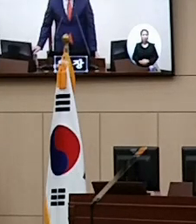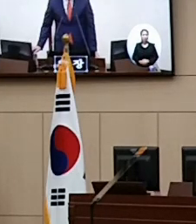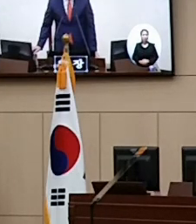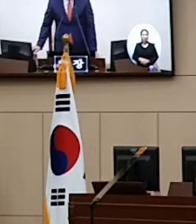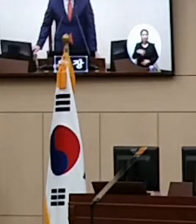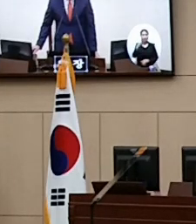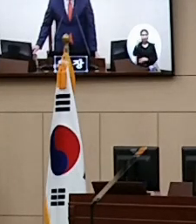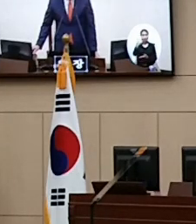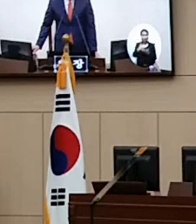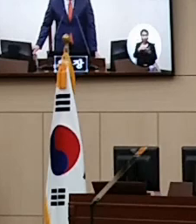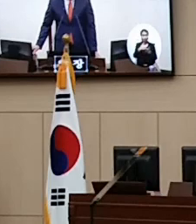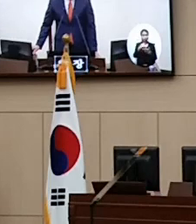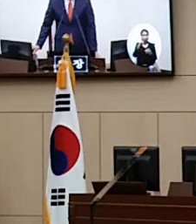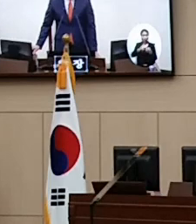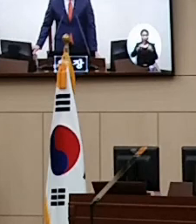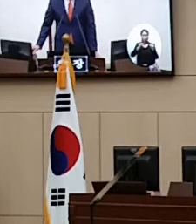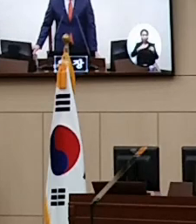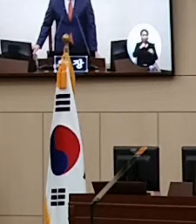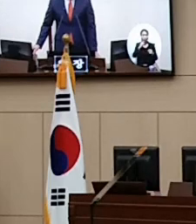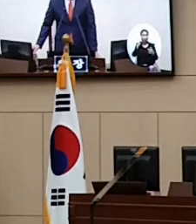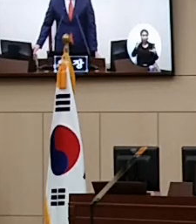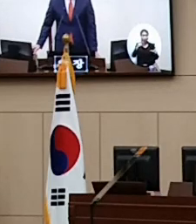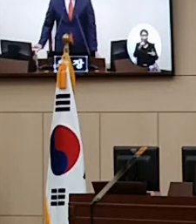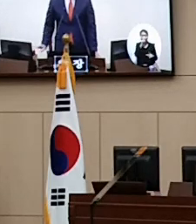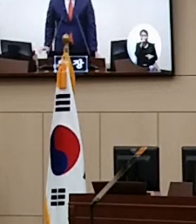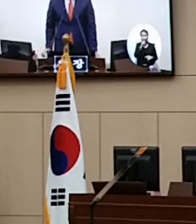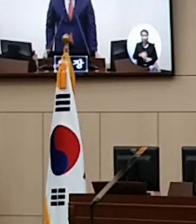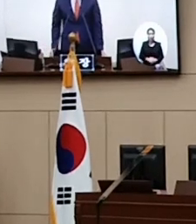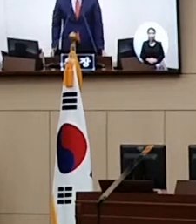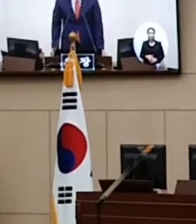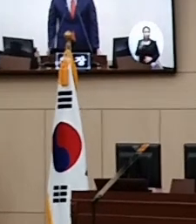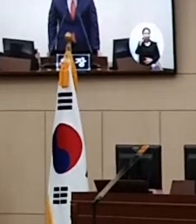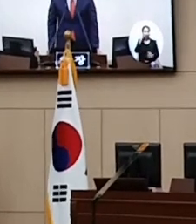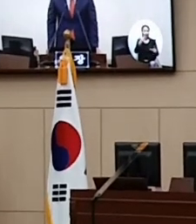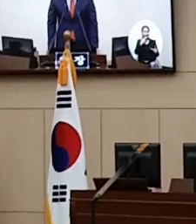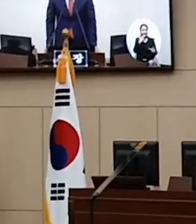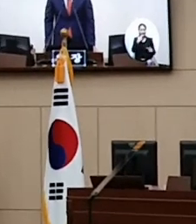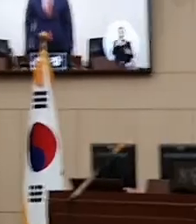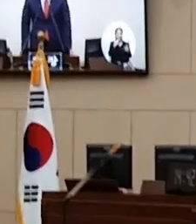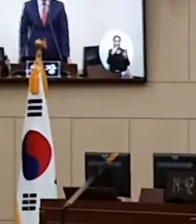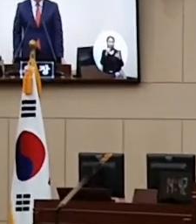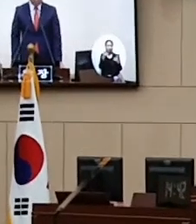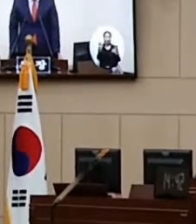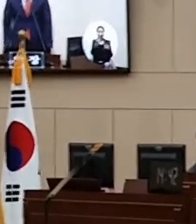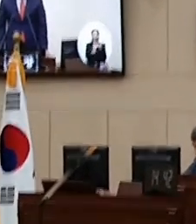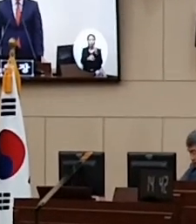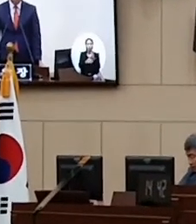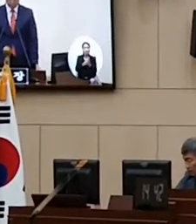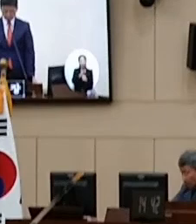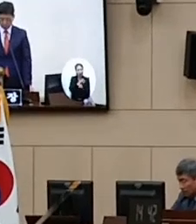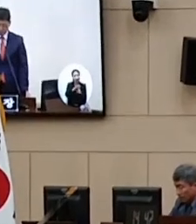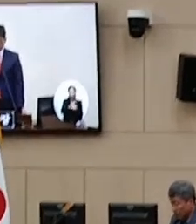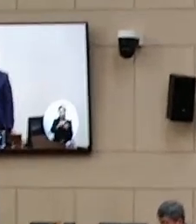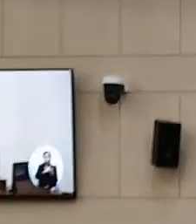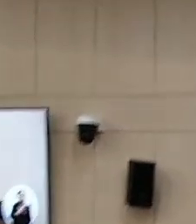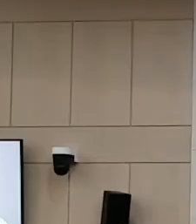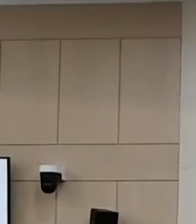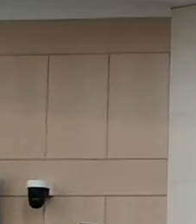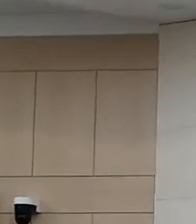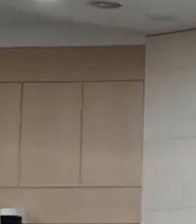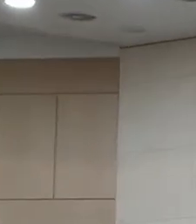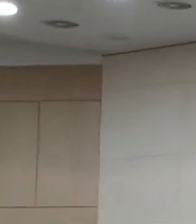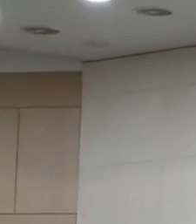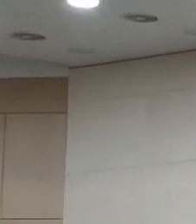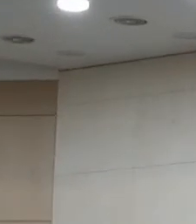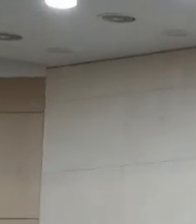본안건을 원안대로 가결하고자 하는데 이의 없으십니까? 이거 없으므로 의사협정 제16항 안동사당 상품권 관리 및